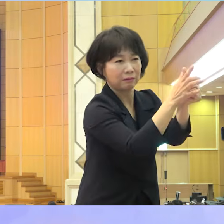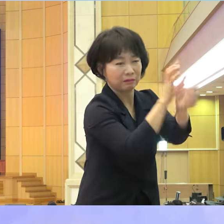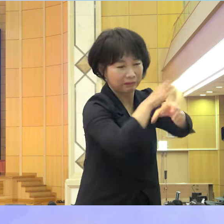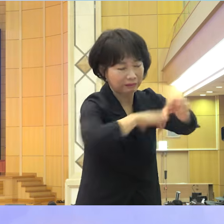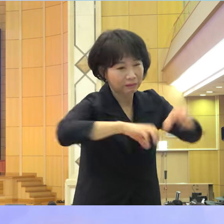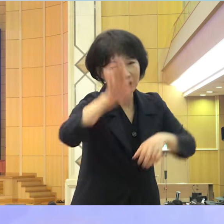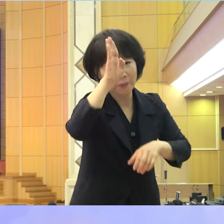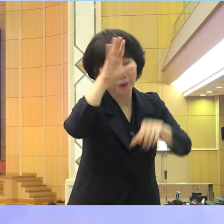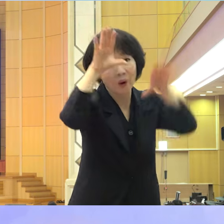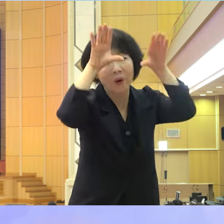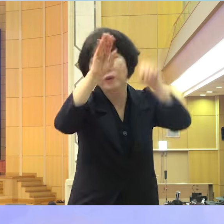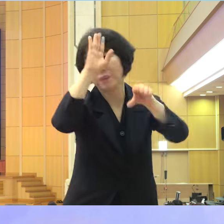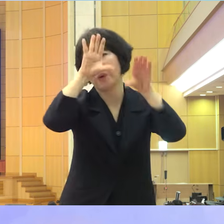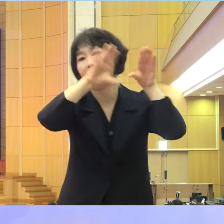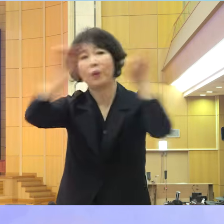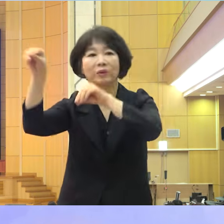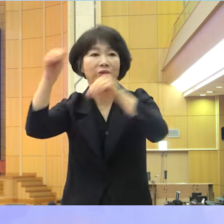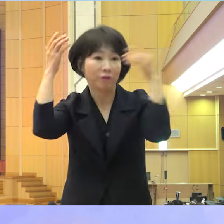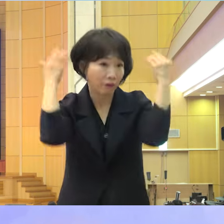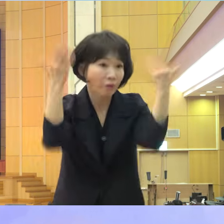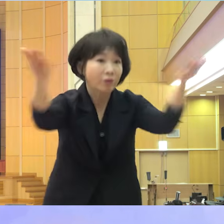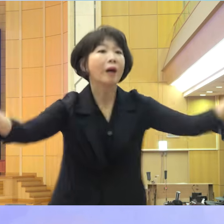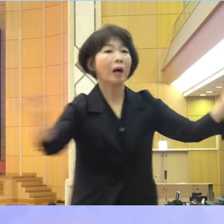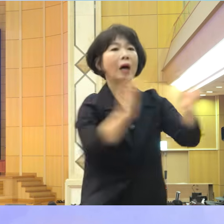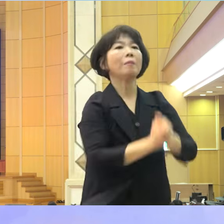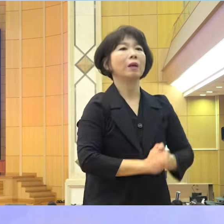대신하시고 질병을 대신하기 위해서